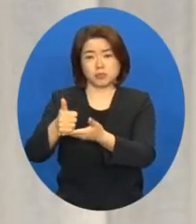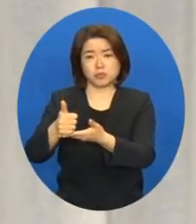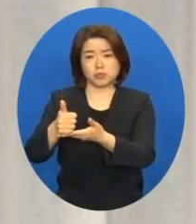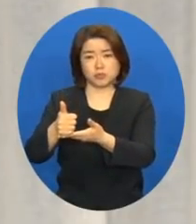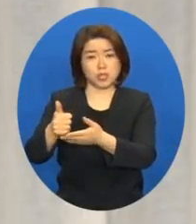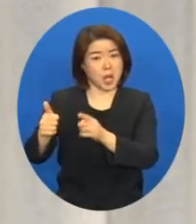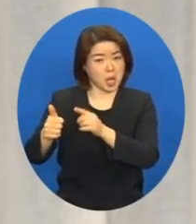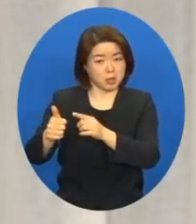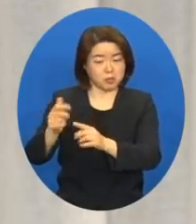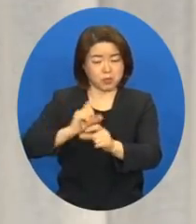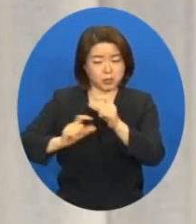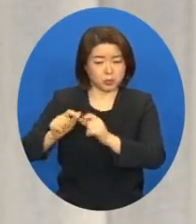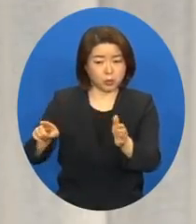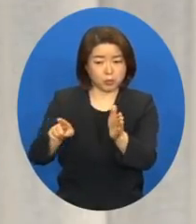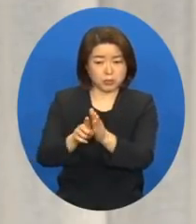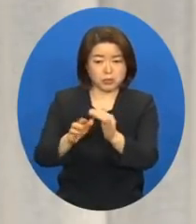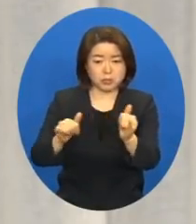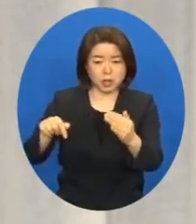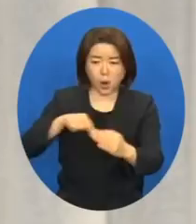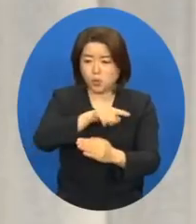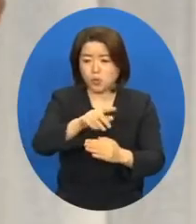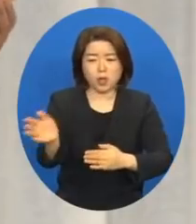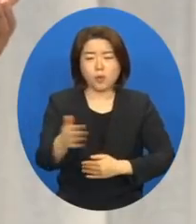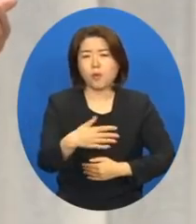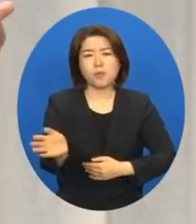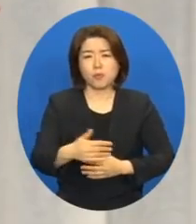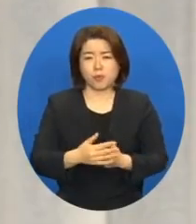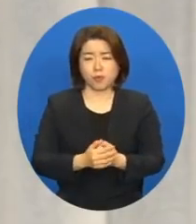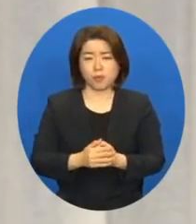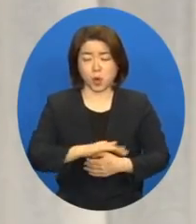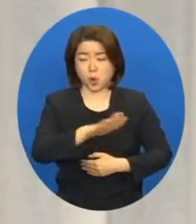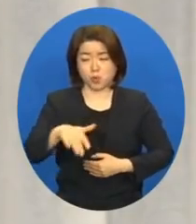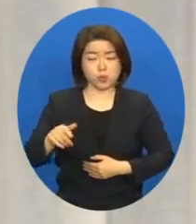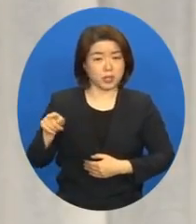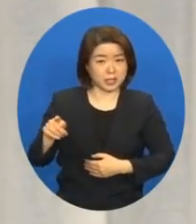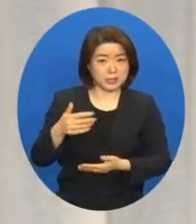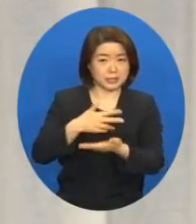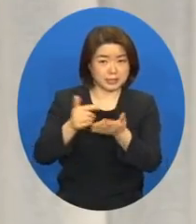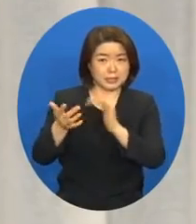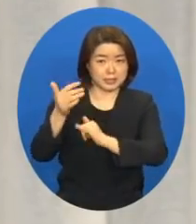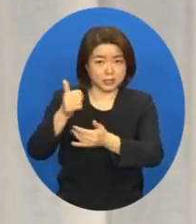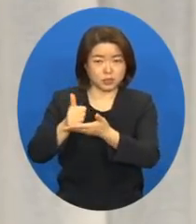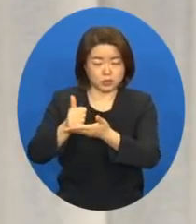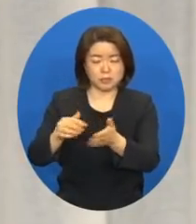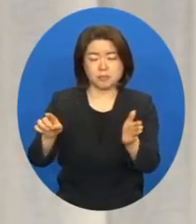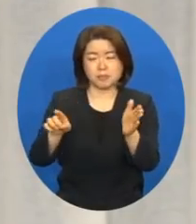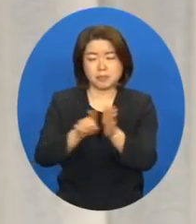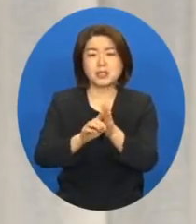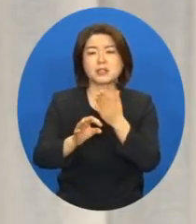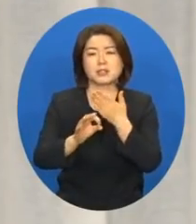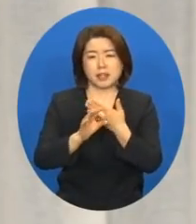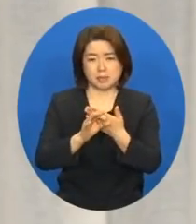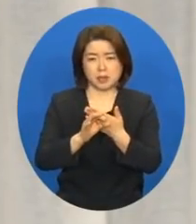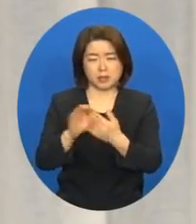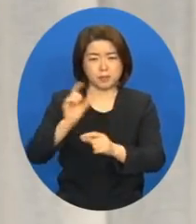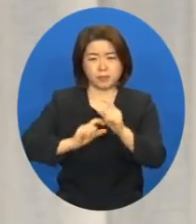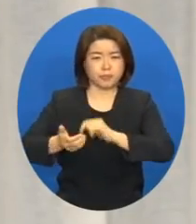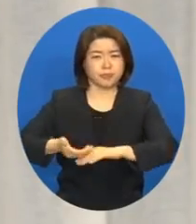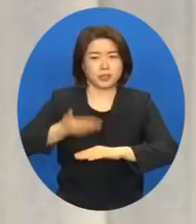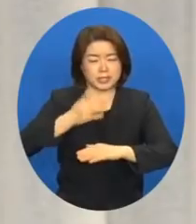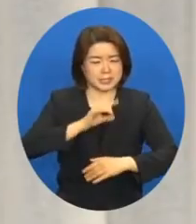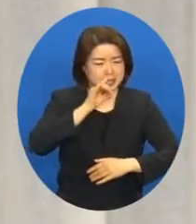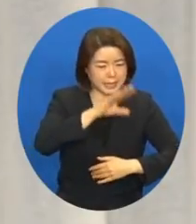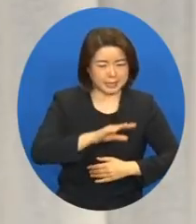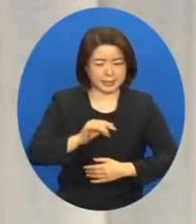그분보다도 더 믿을 분이 누가 있습니까? 우리가 그렇게 그 예수님을 정말 믿게 된다면 더 이상 안